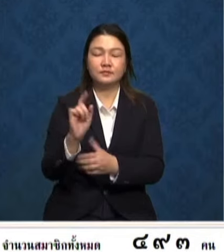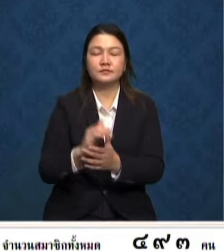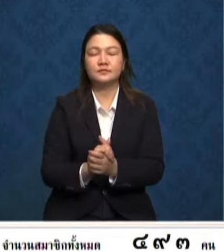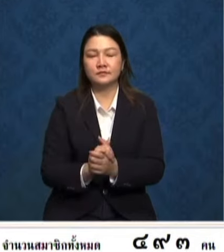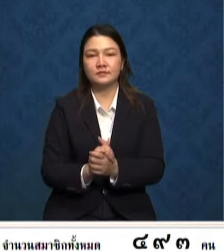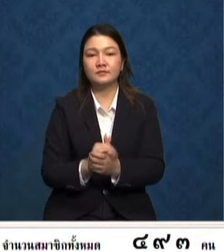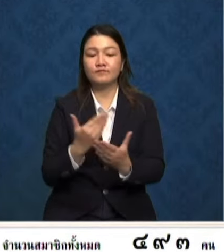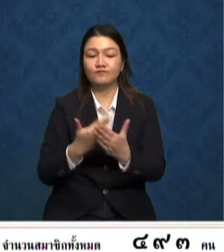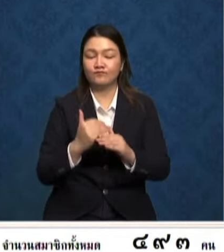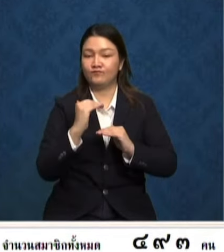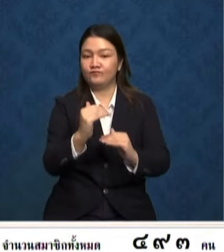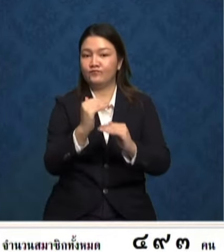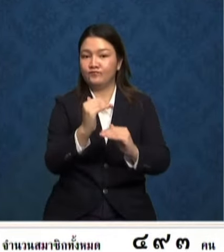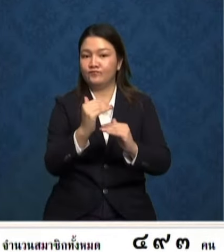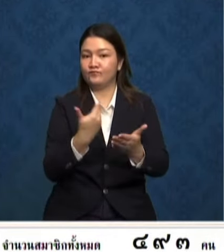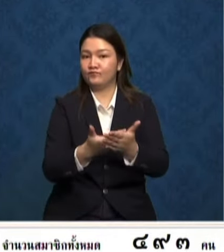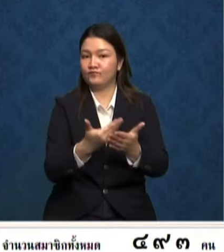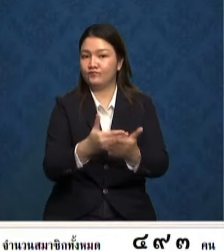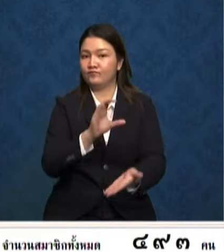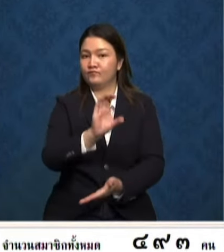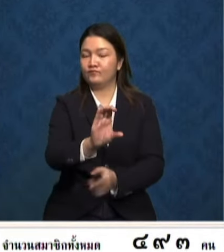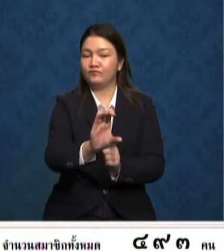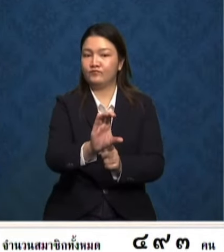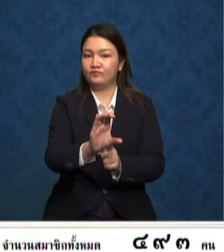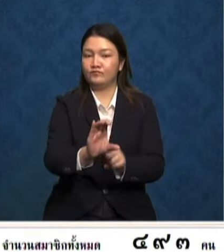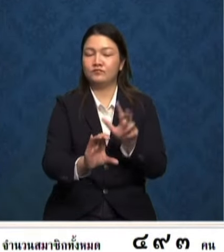2568ได้ตั้งวงเงินเอาไว้